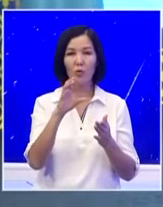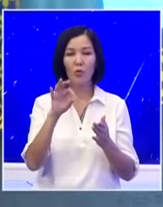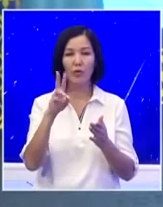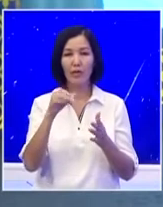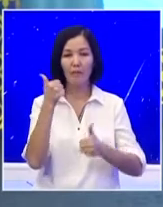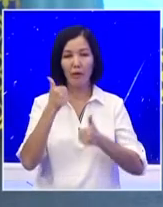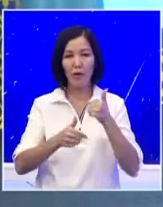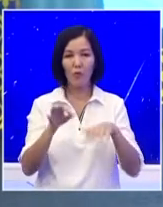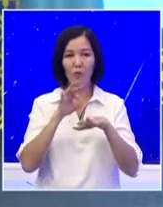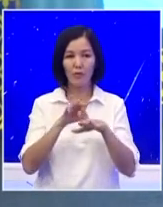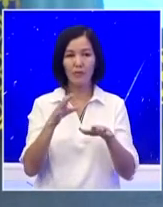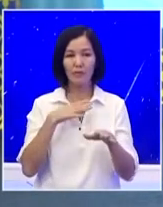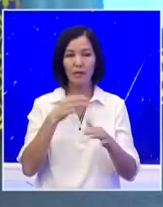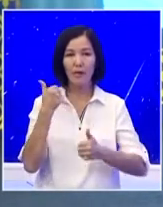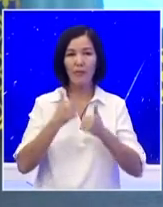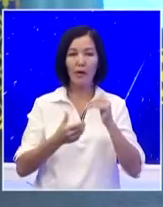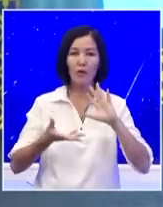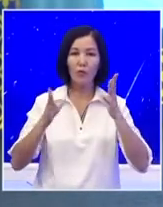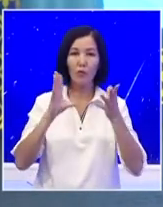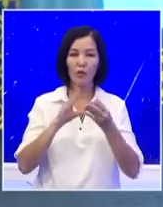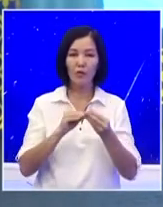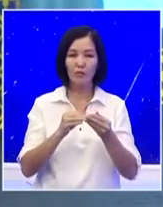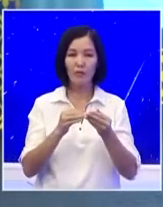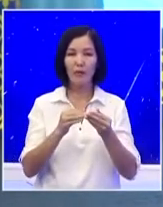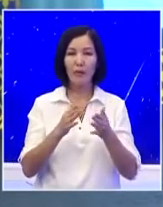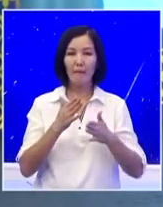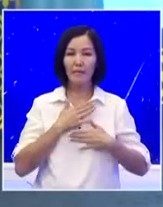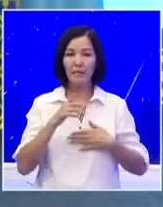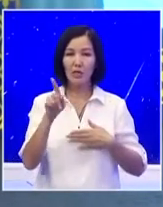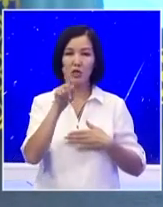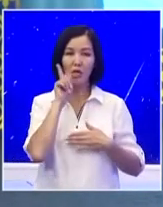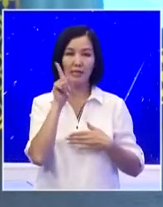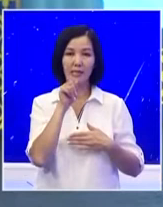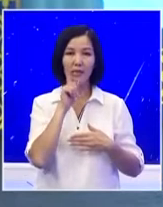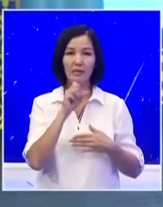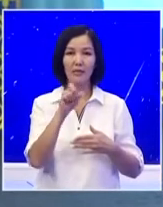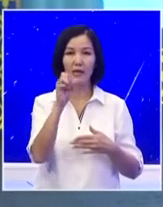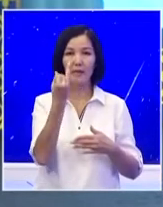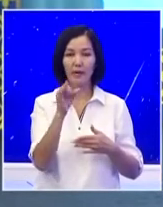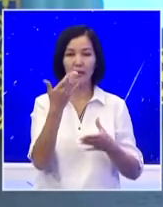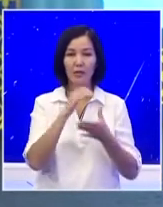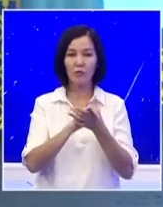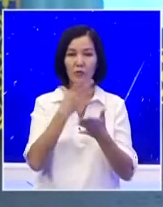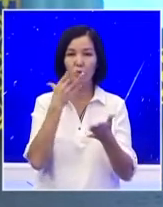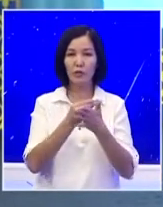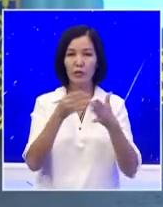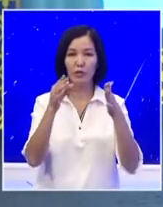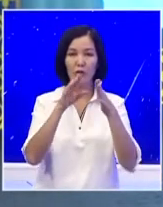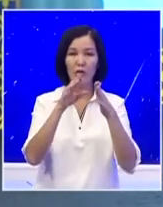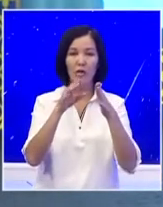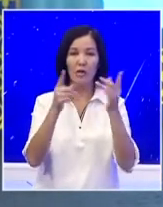байқаулар өткізгенбіз. Сол байқаудың қорытындысымен біздің жас абайтанушыларымыз өздерінің өнерлерін